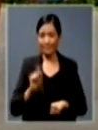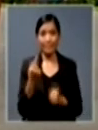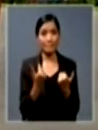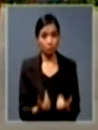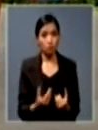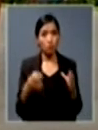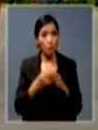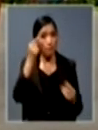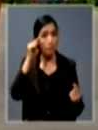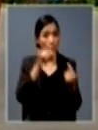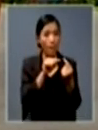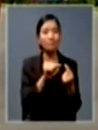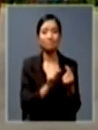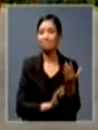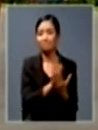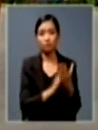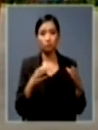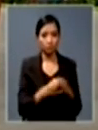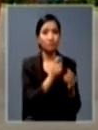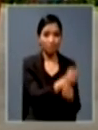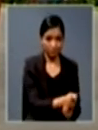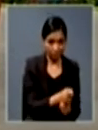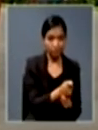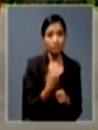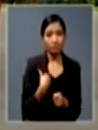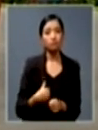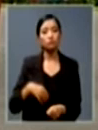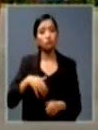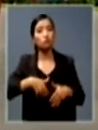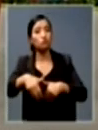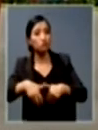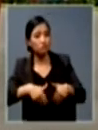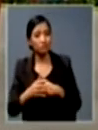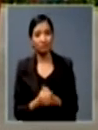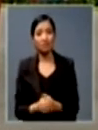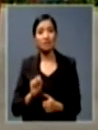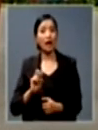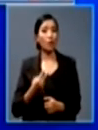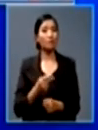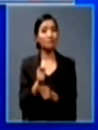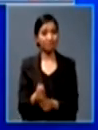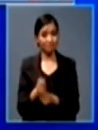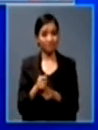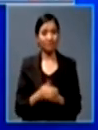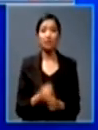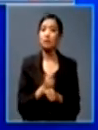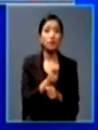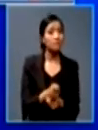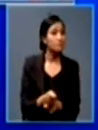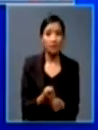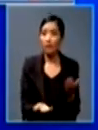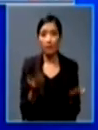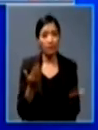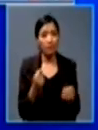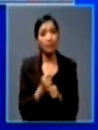กลุ่มเป้าหมายนี่ครอบคลุมนะครับกลุ่มเกษตรกรนะฮะวิสาหกิจชุมชนสหกรณ์การเกษตรนะครับทำเกษตรอะไรก็